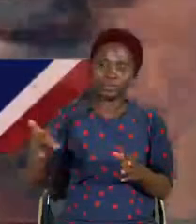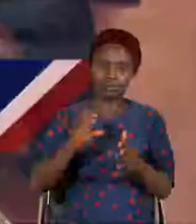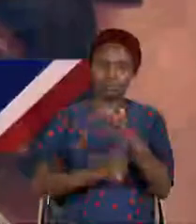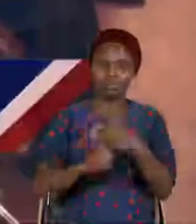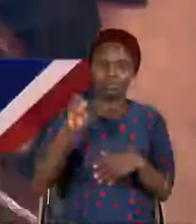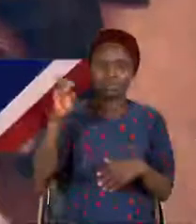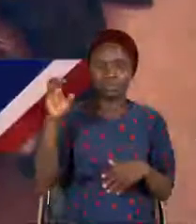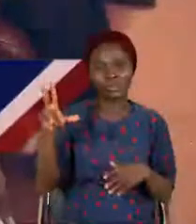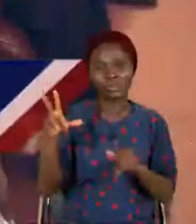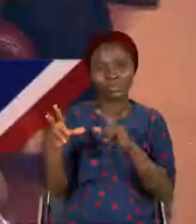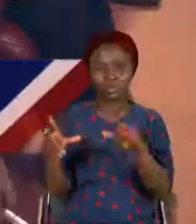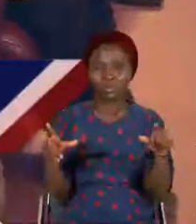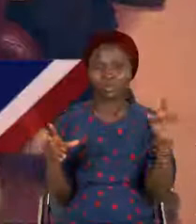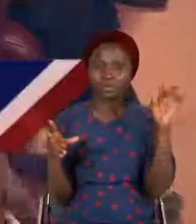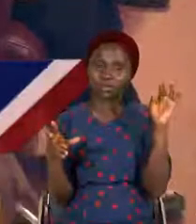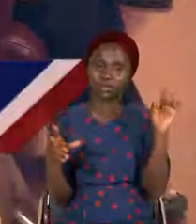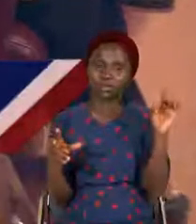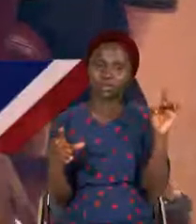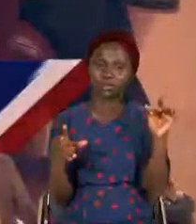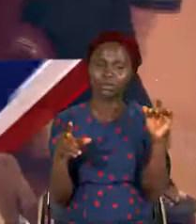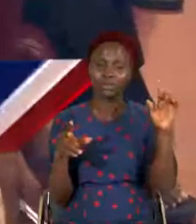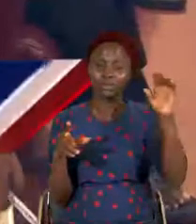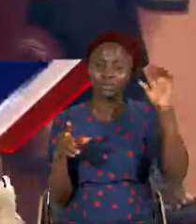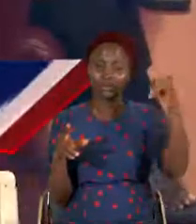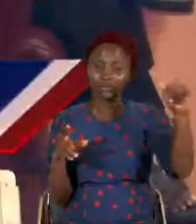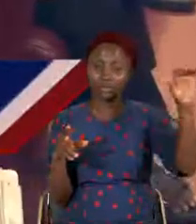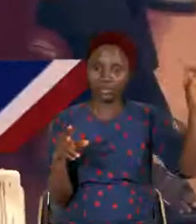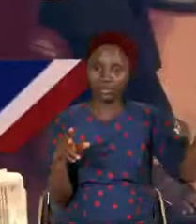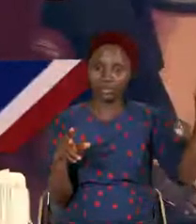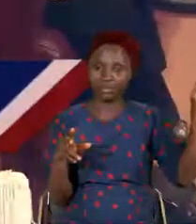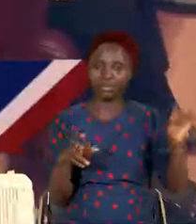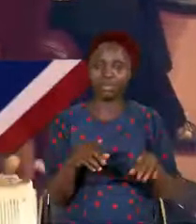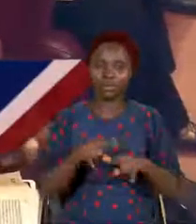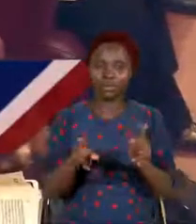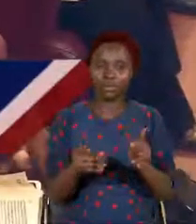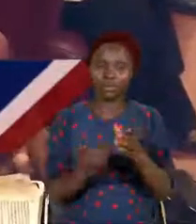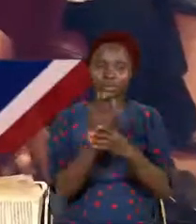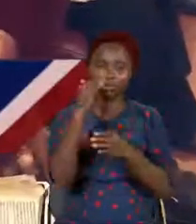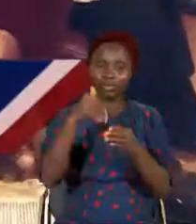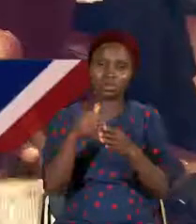2 Pierre chapitre 3 verset 18. 2 Pierre